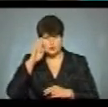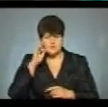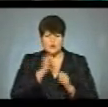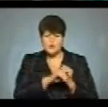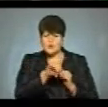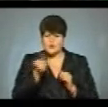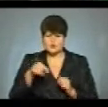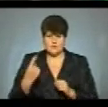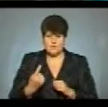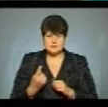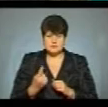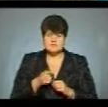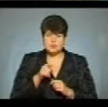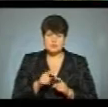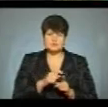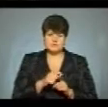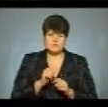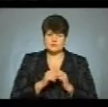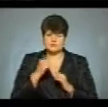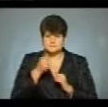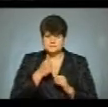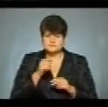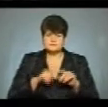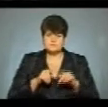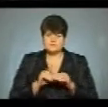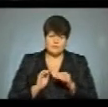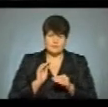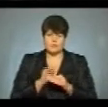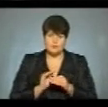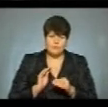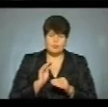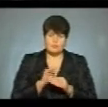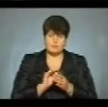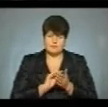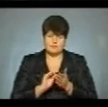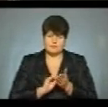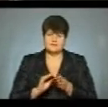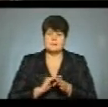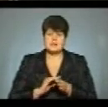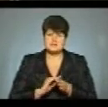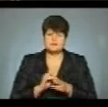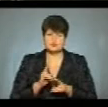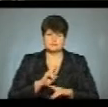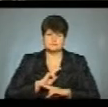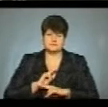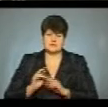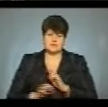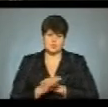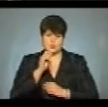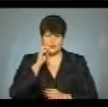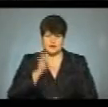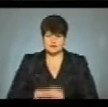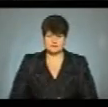розповів священик. За його словами, щороку родичі загиблих поповнюють гранітні плити із прізвищами полеглих на сході